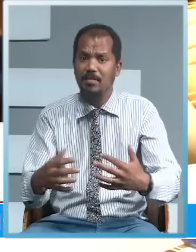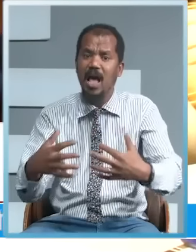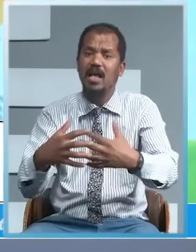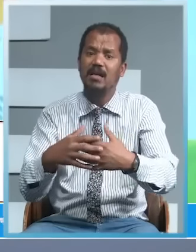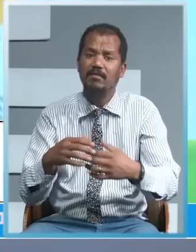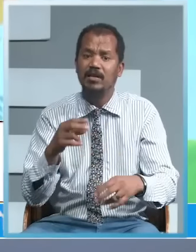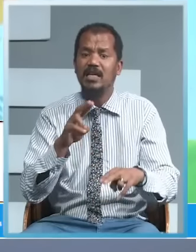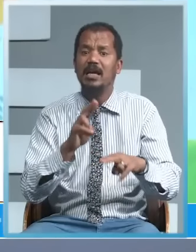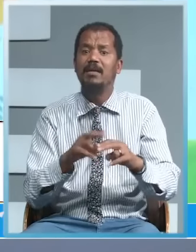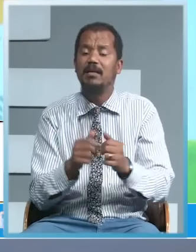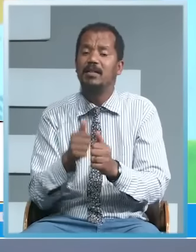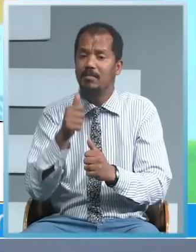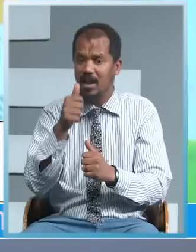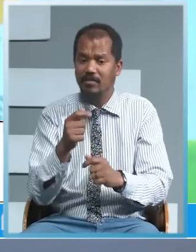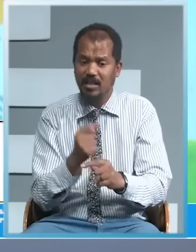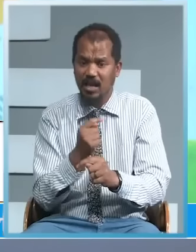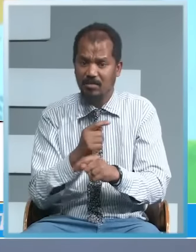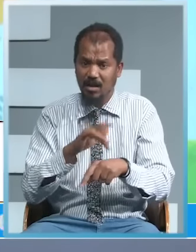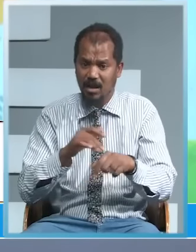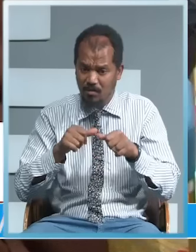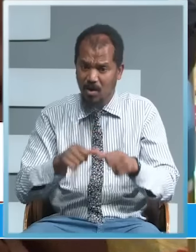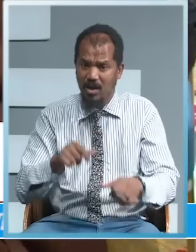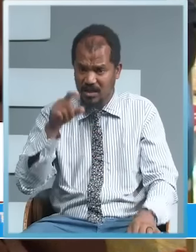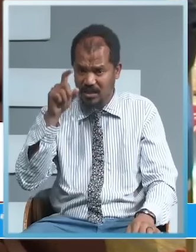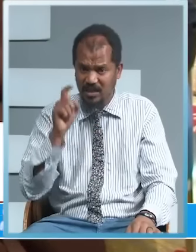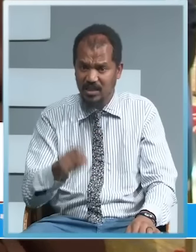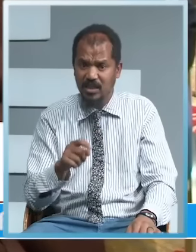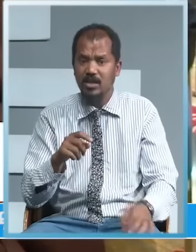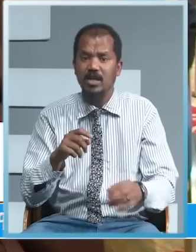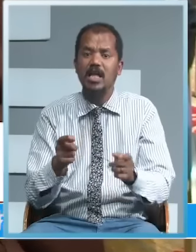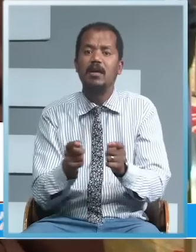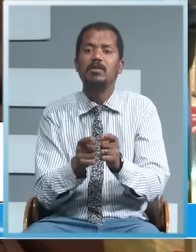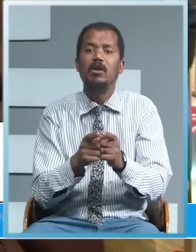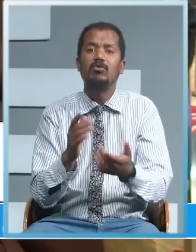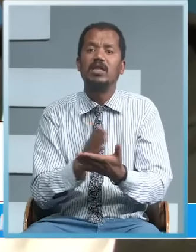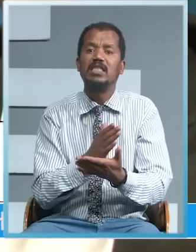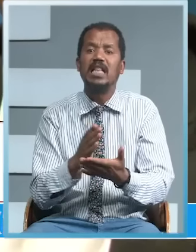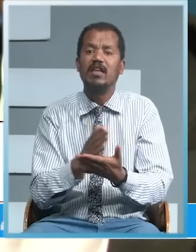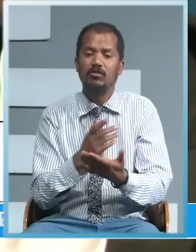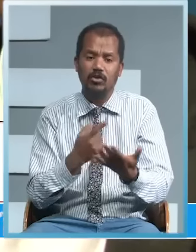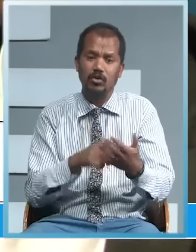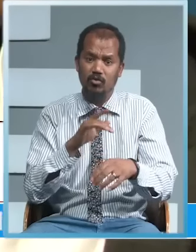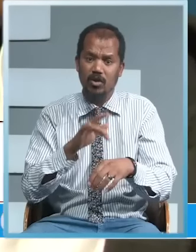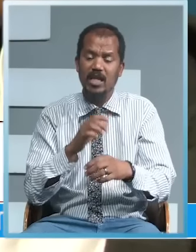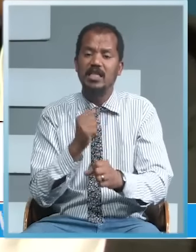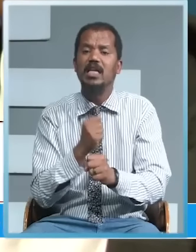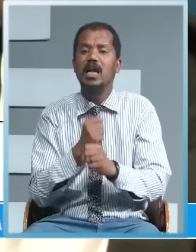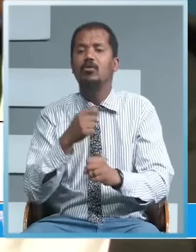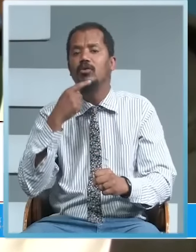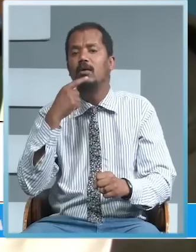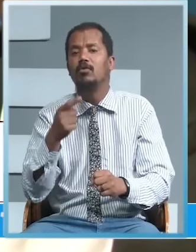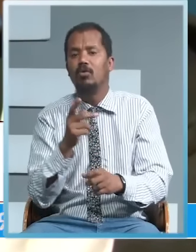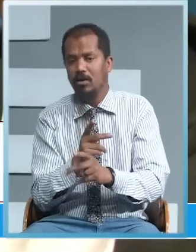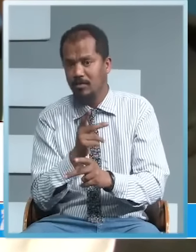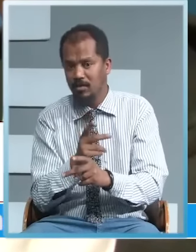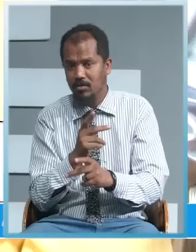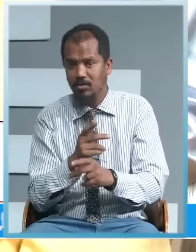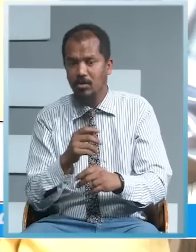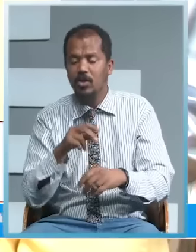ማዕቀፍ ከመቀመጥ ባለፈ ተግባር ላይ መዋል እንዳለበት የመረኩ ተሳታፊዎችም እዚሁ ላይ ይሰራሉ ተብሎ